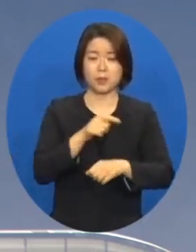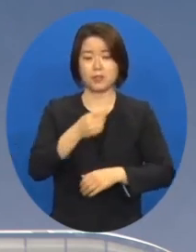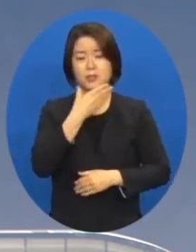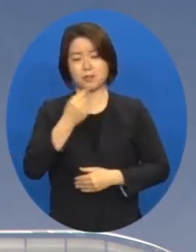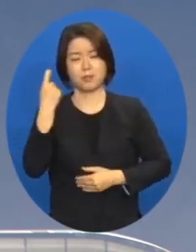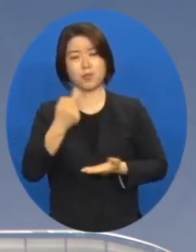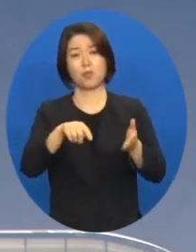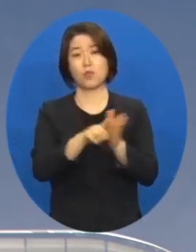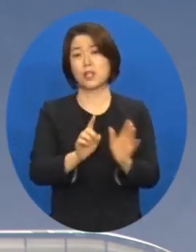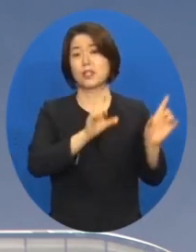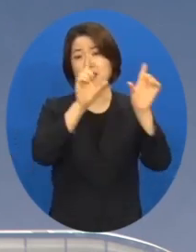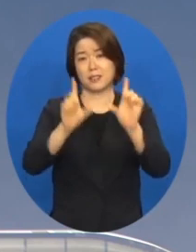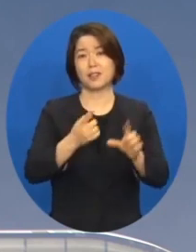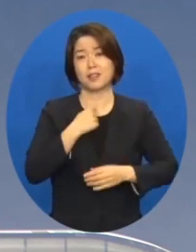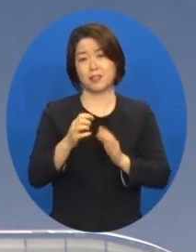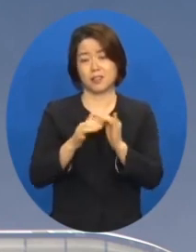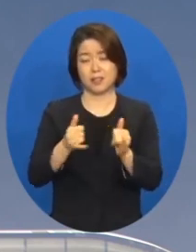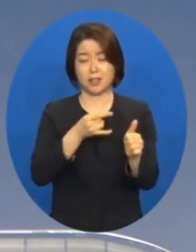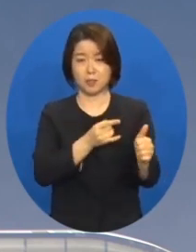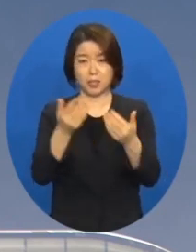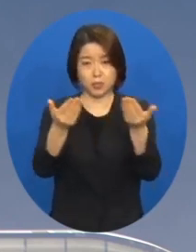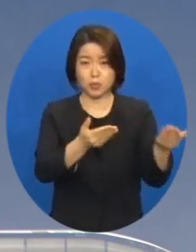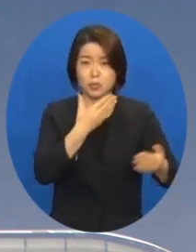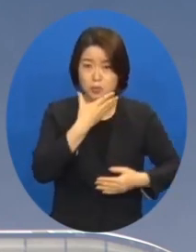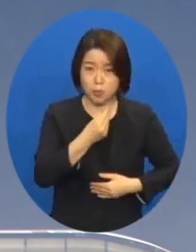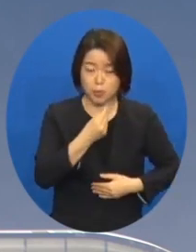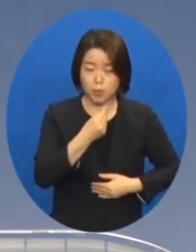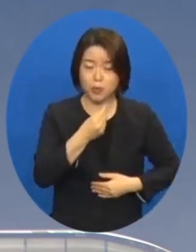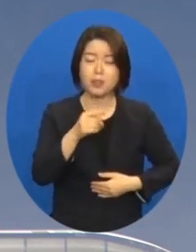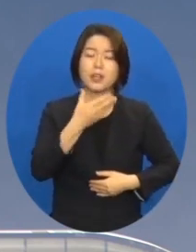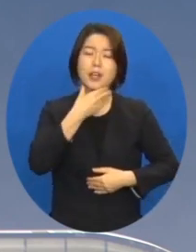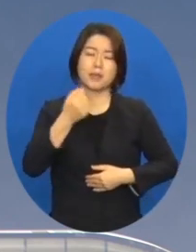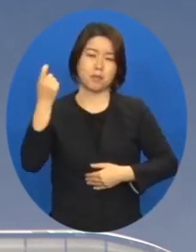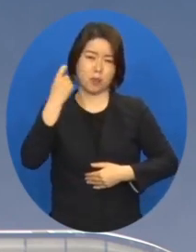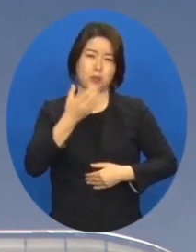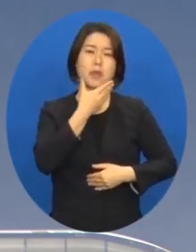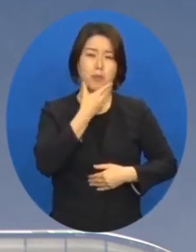살았던 사람이 받을 복, 그게 복음의 복이라는 것이죠.